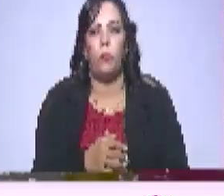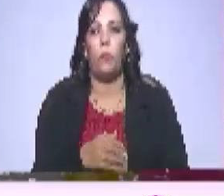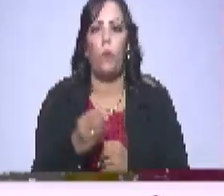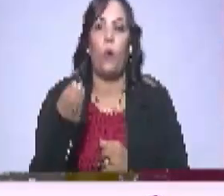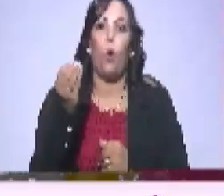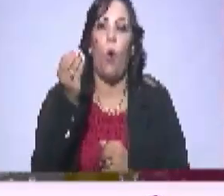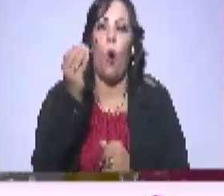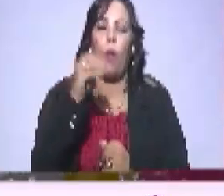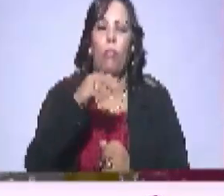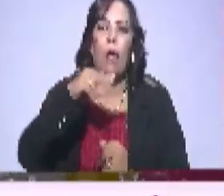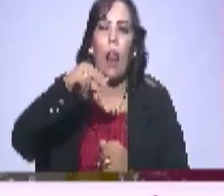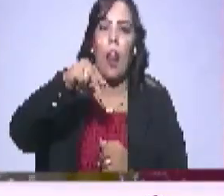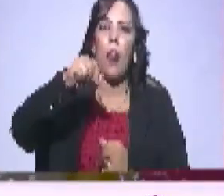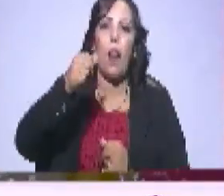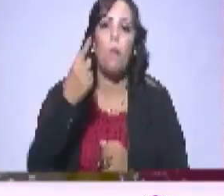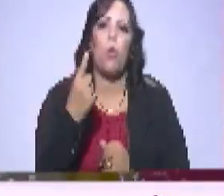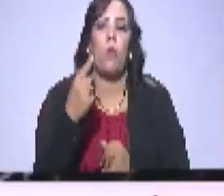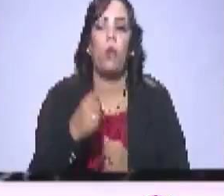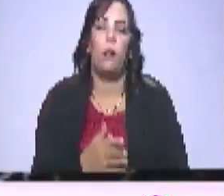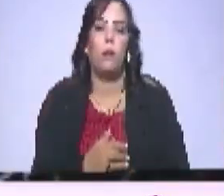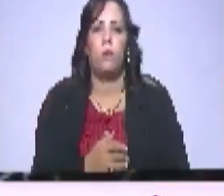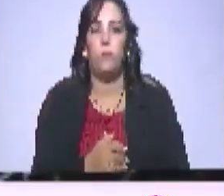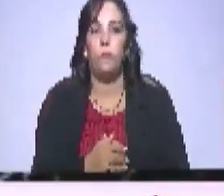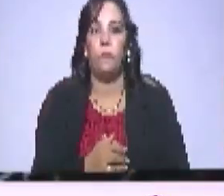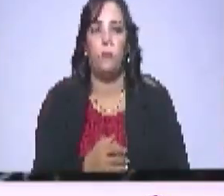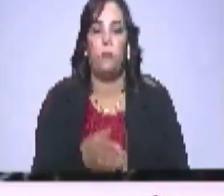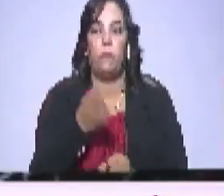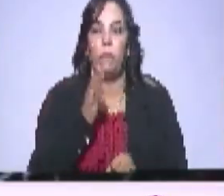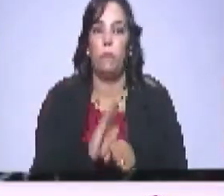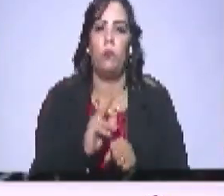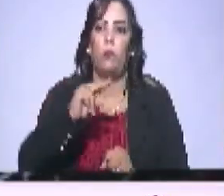هنحط عليها عصره ليمونه واحده،